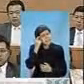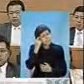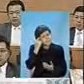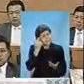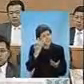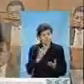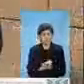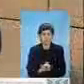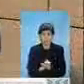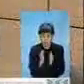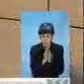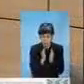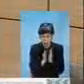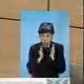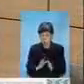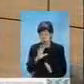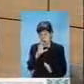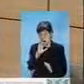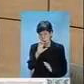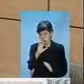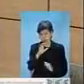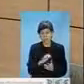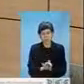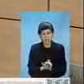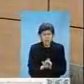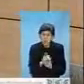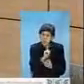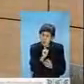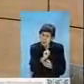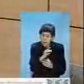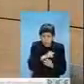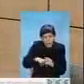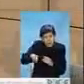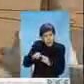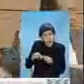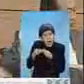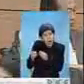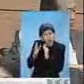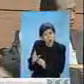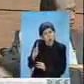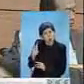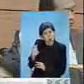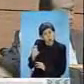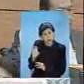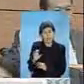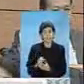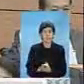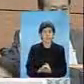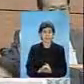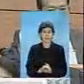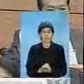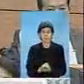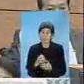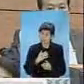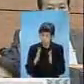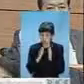ครับท่านประธานว่าคะแนนของ500กว่าคนนั้นเนี่ยก็จะต้องไปลงให้กับร้อยคนที่เป็นบุคคลเป้าหมายเพื่อ